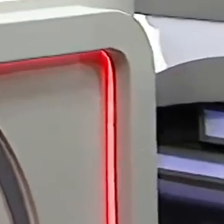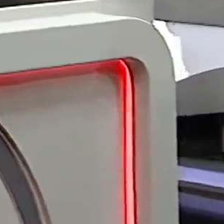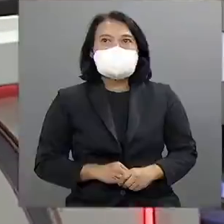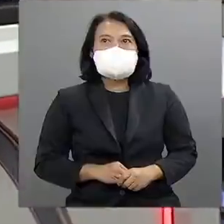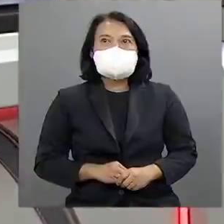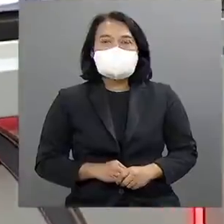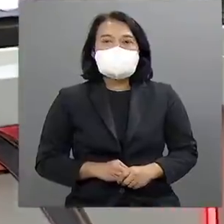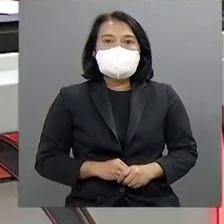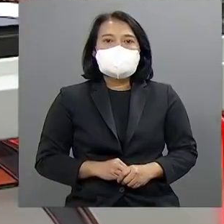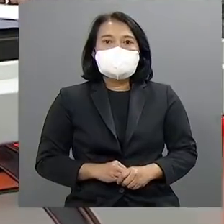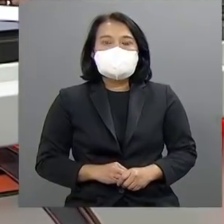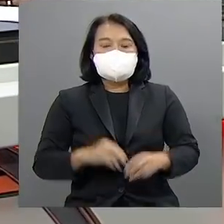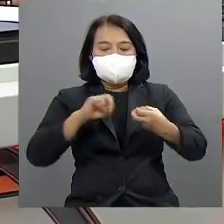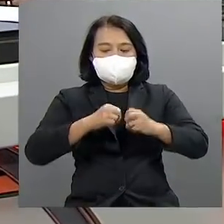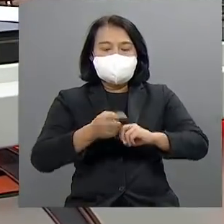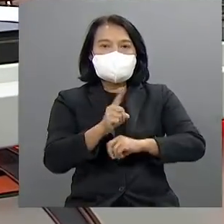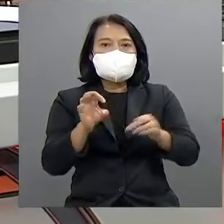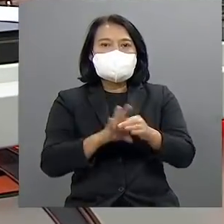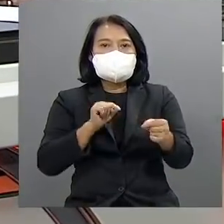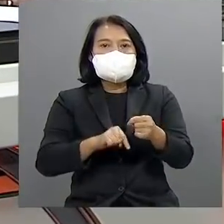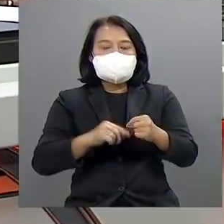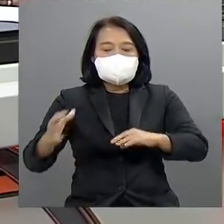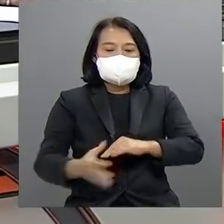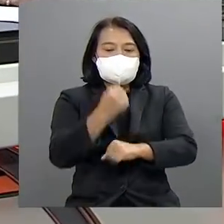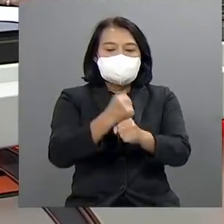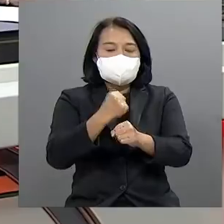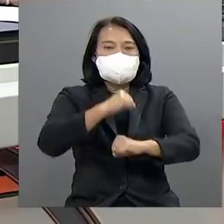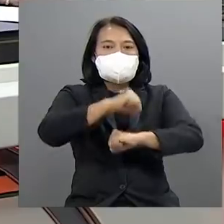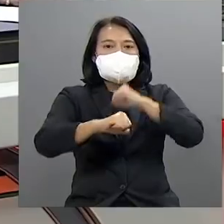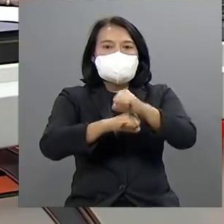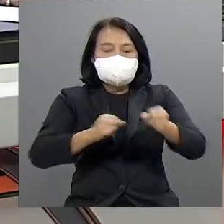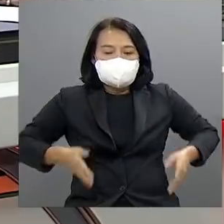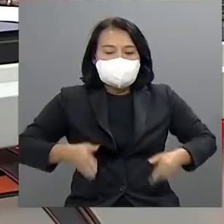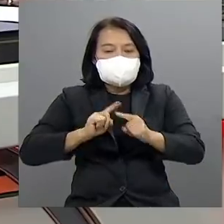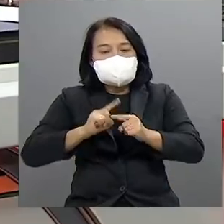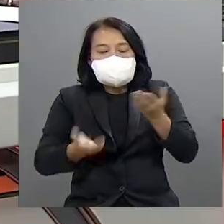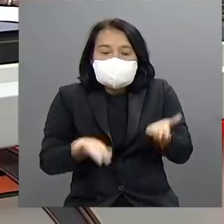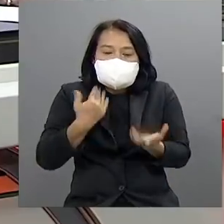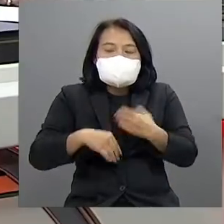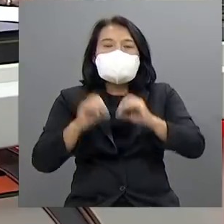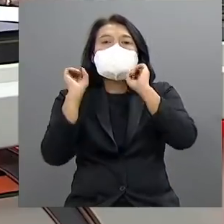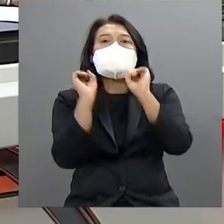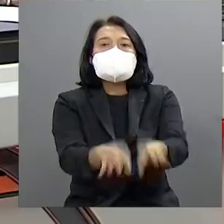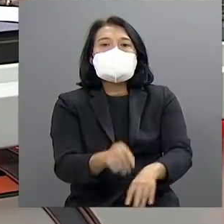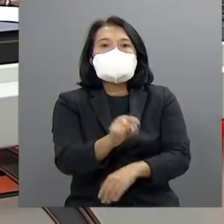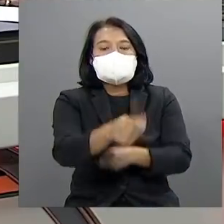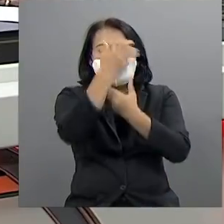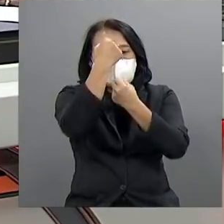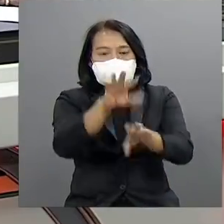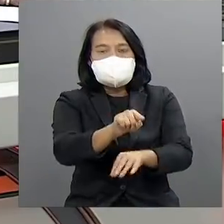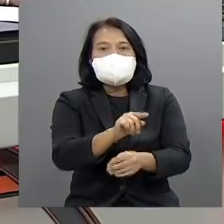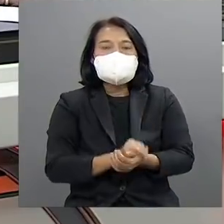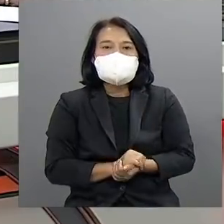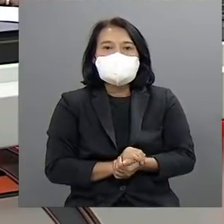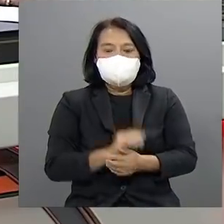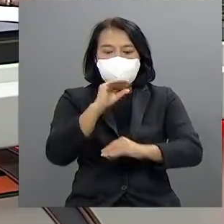ผู้ชมปัญหาทิ้งงานก่อสร้างในกรุงเทพมหานครมีให้พบเห็นกันอยู่ในหลายๆจุดนะคะแต่ว่าโครงการที่ทางทีมข่าวไ